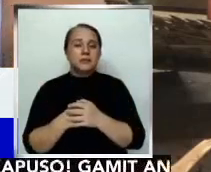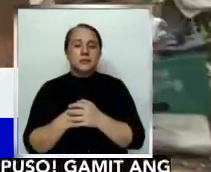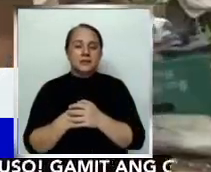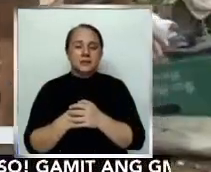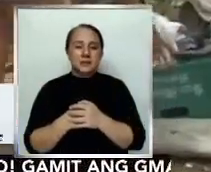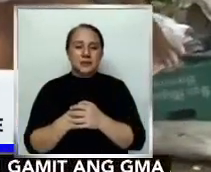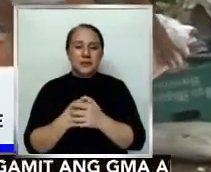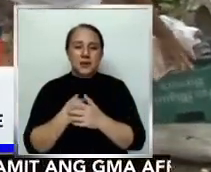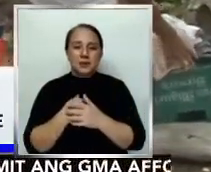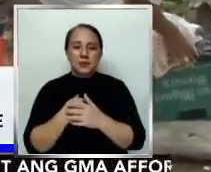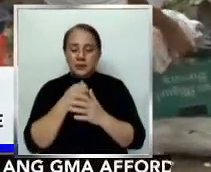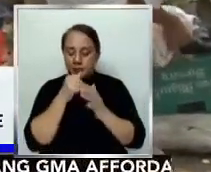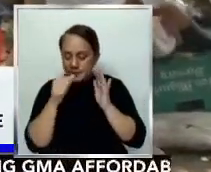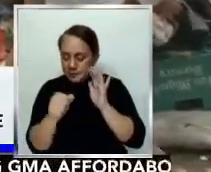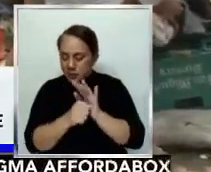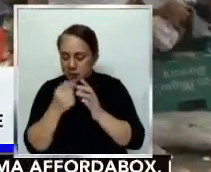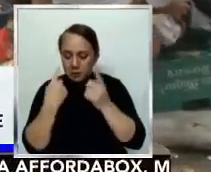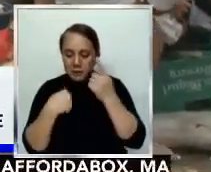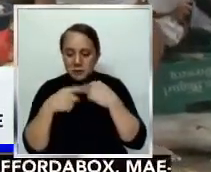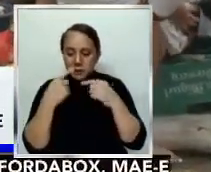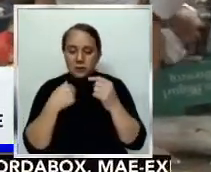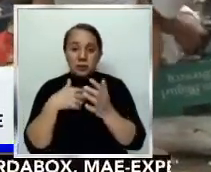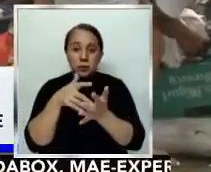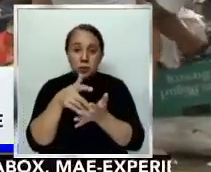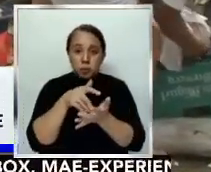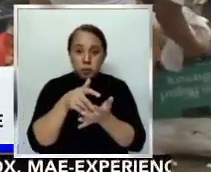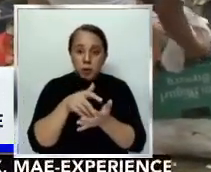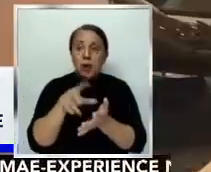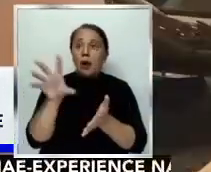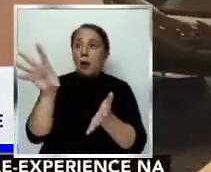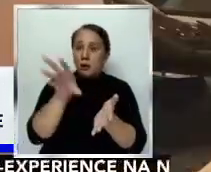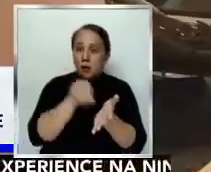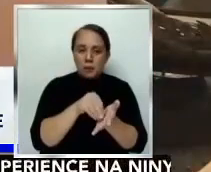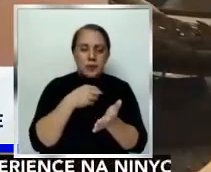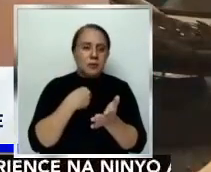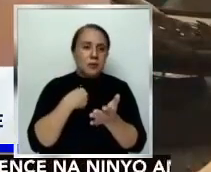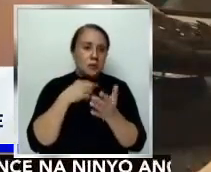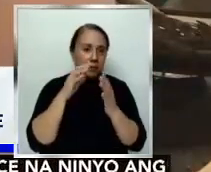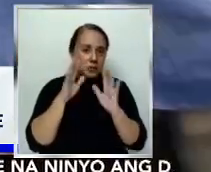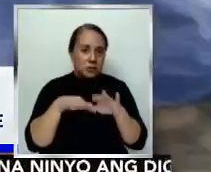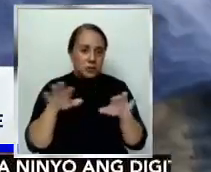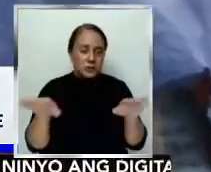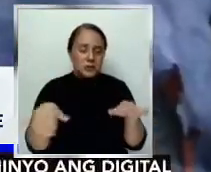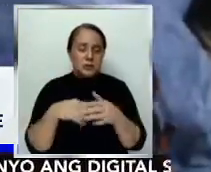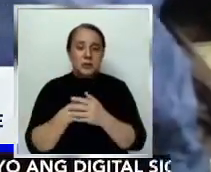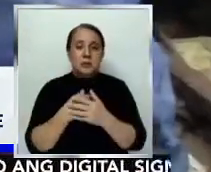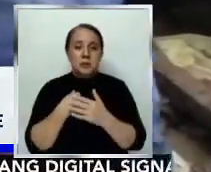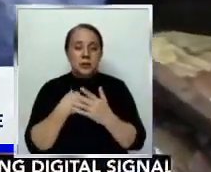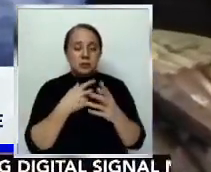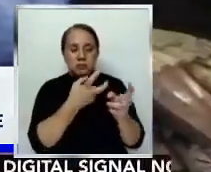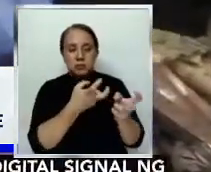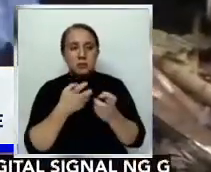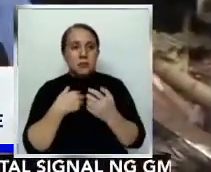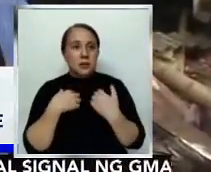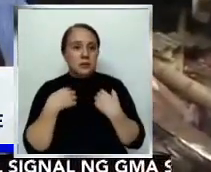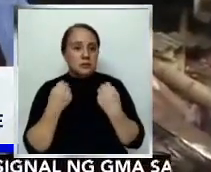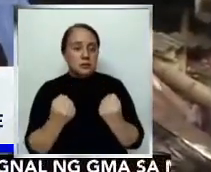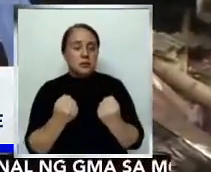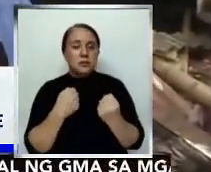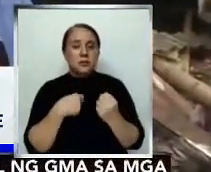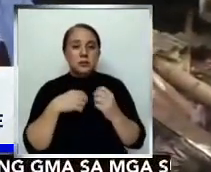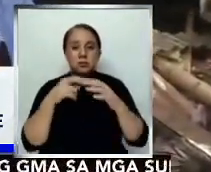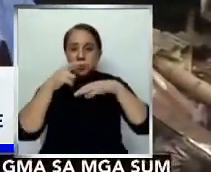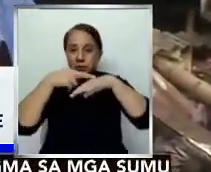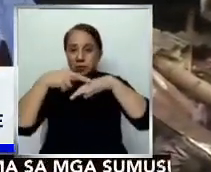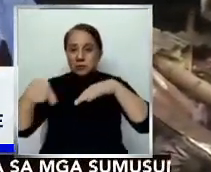Tago. Pag mahina ako, lalong manghihina mga anak ko. Eh sila ang lakas ko eh. Ang mga nilipad na yero,